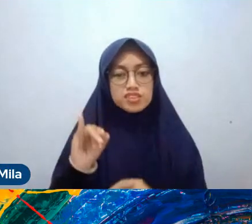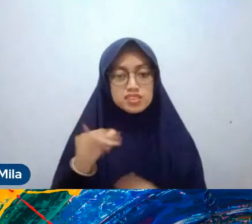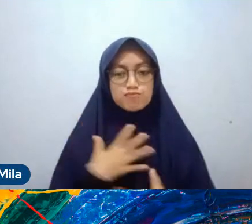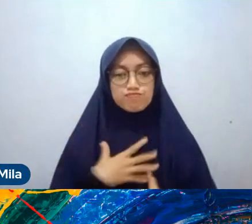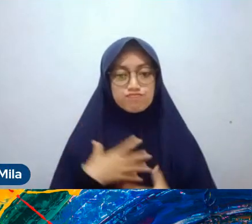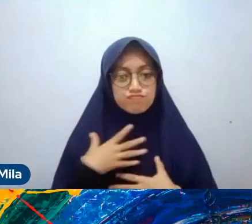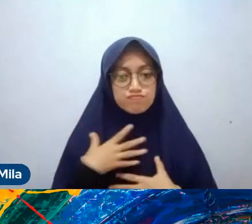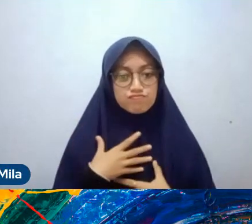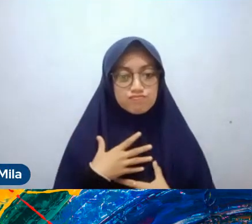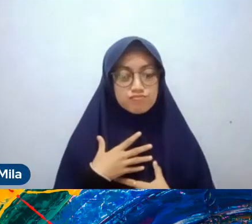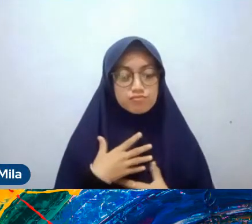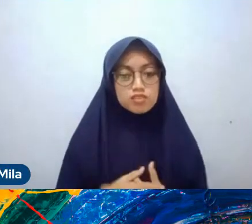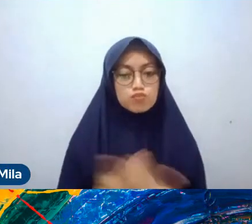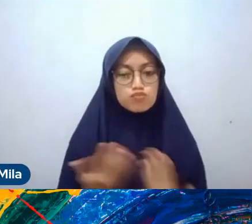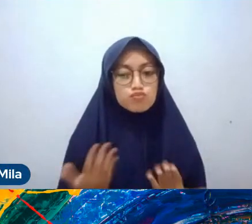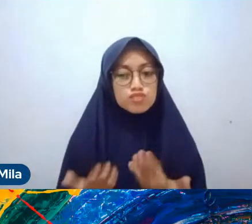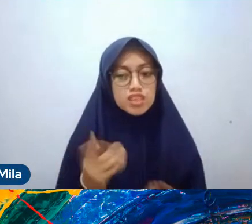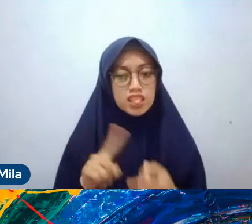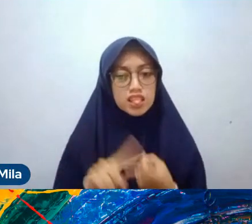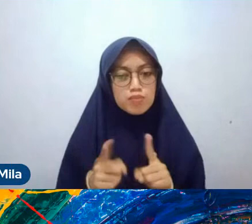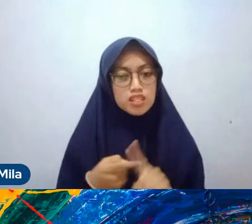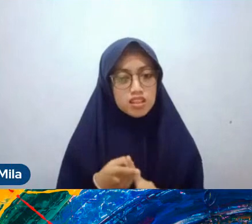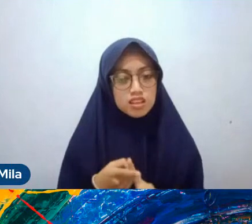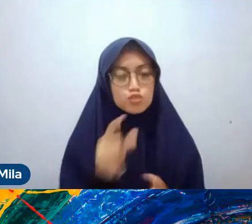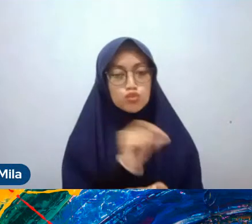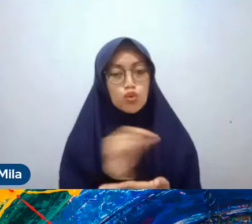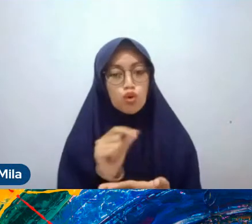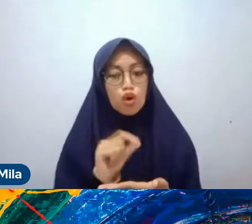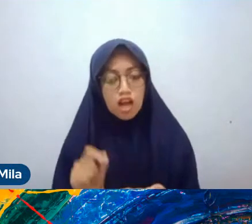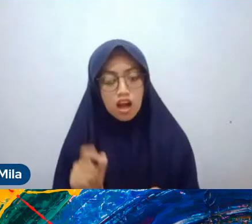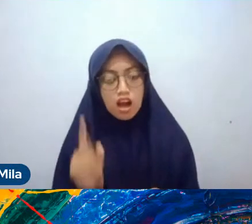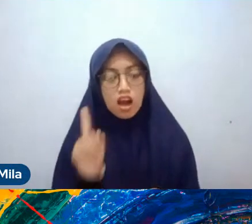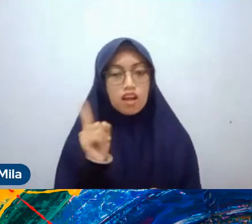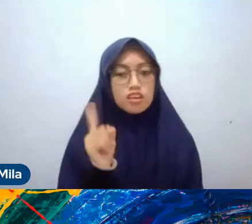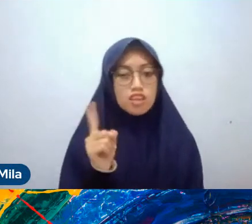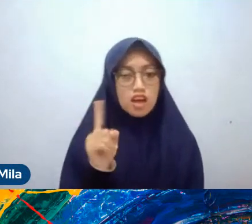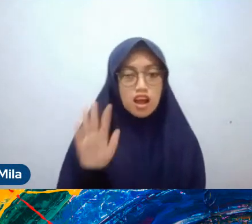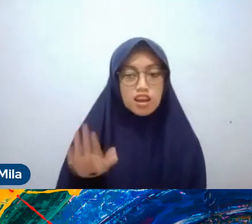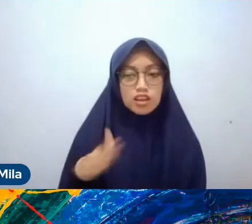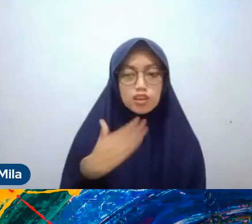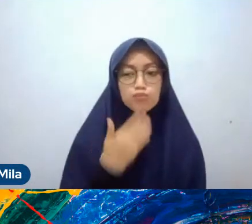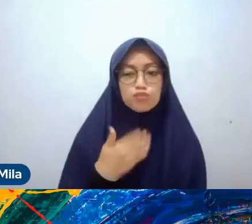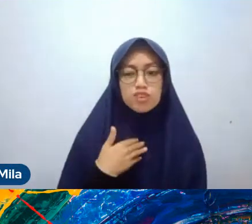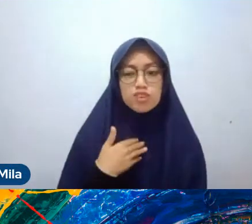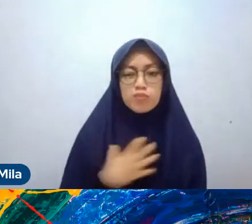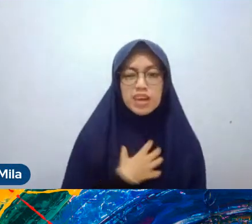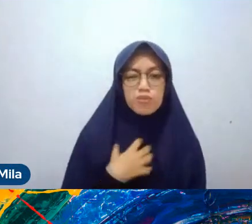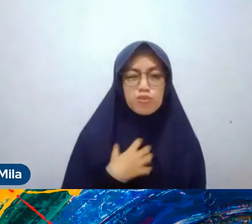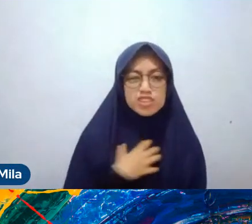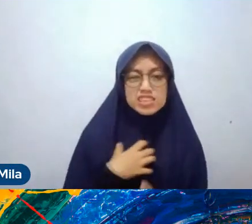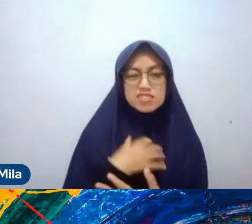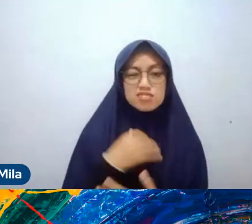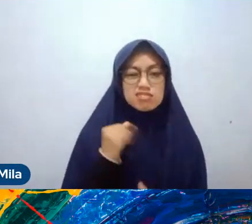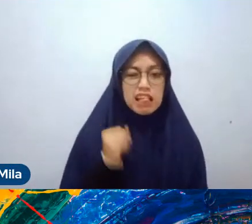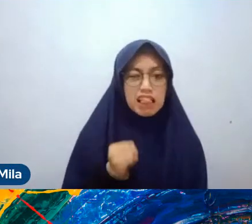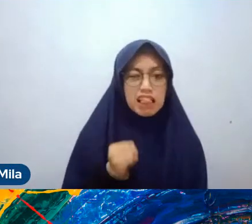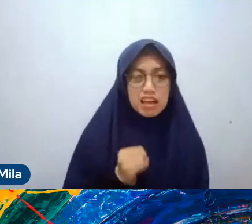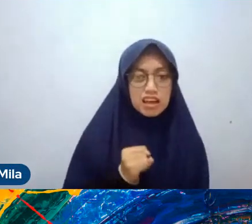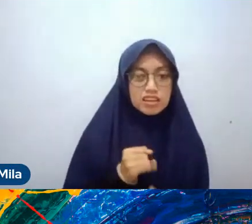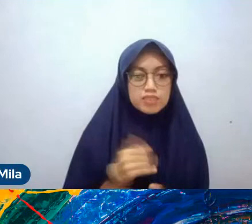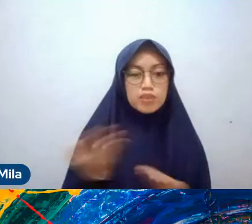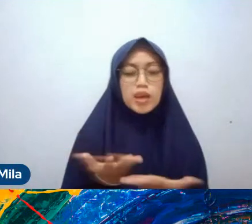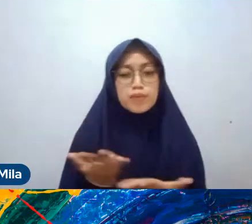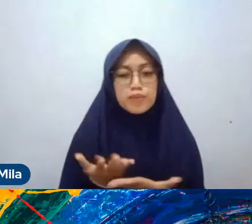Sahabat, mungkin di sekolah ada anak yang memiliki masalah dengan emosi. Bagaimana ya agar dia tidak seperti